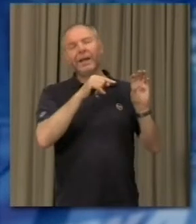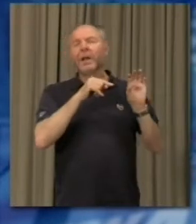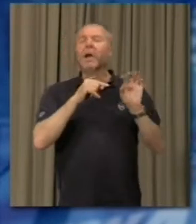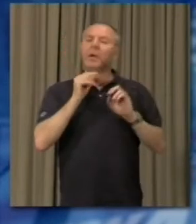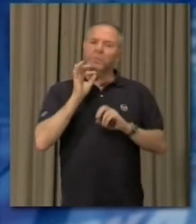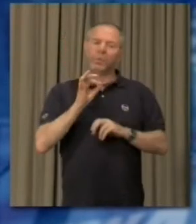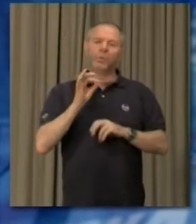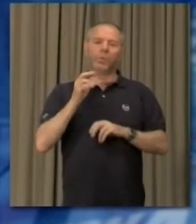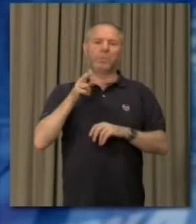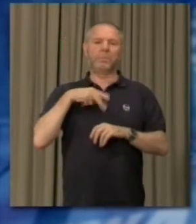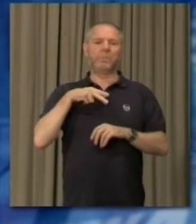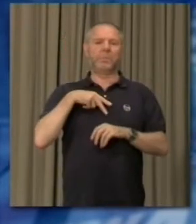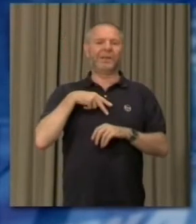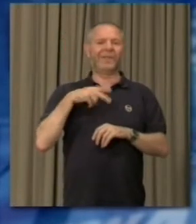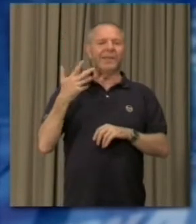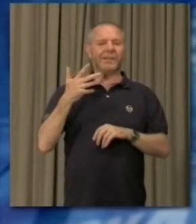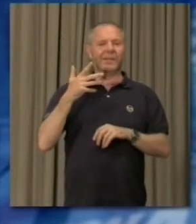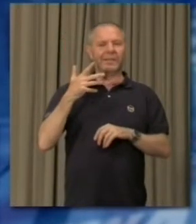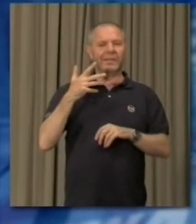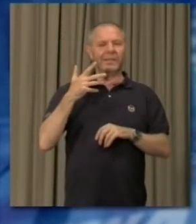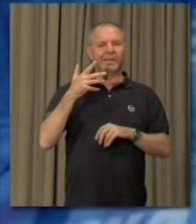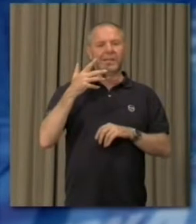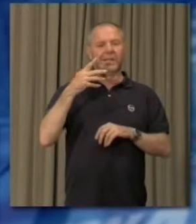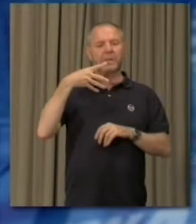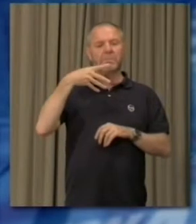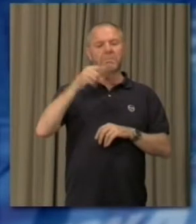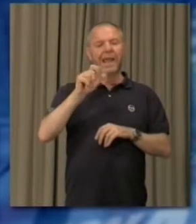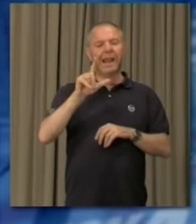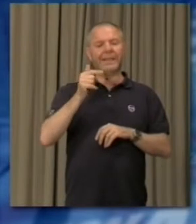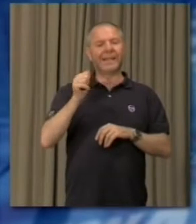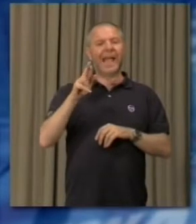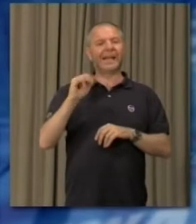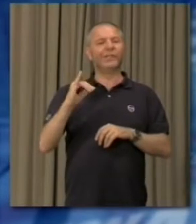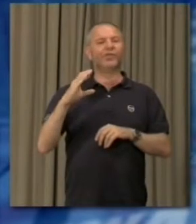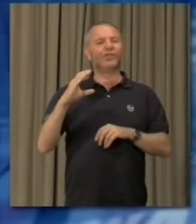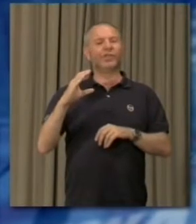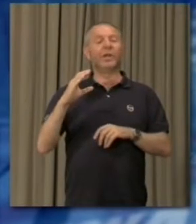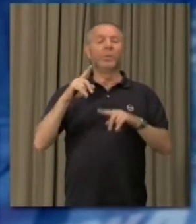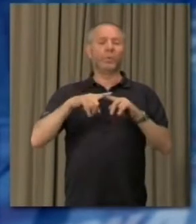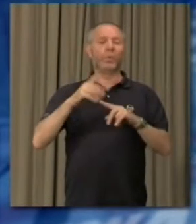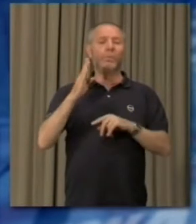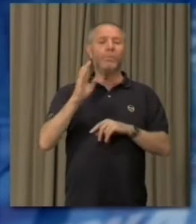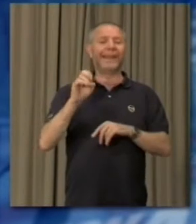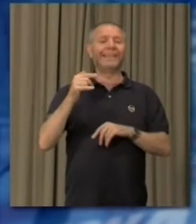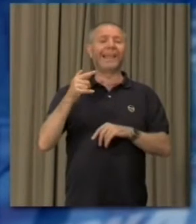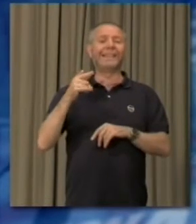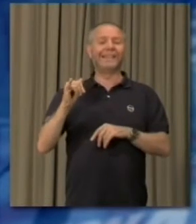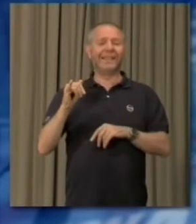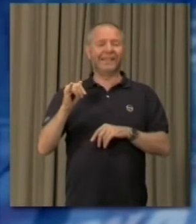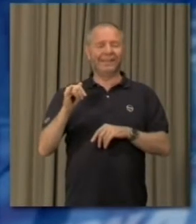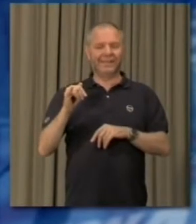collezione privata di Mario Benedetti e Zlata Maltaric. E poi a queste si sono aggiunte delle opere